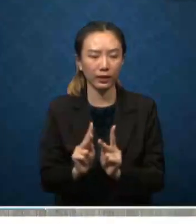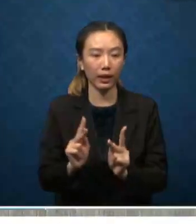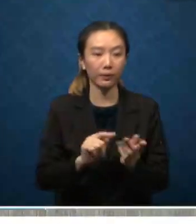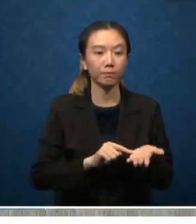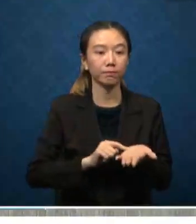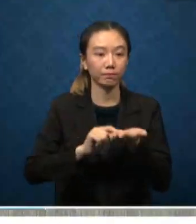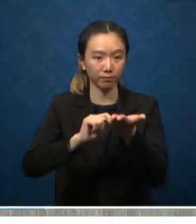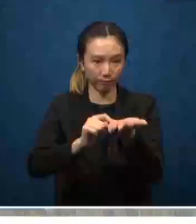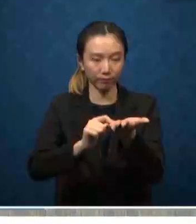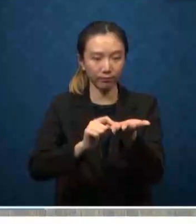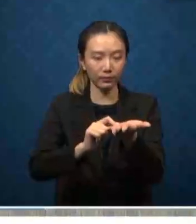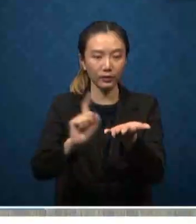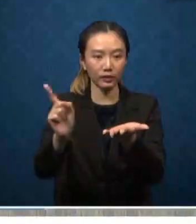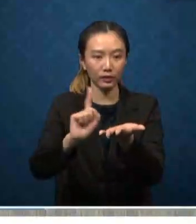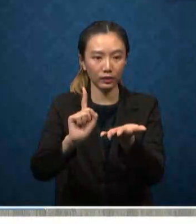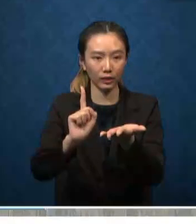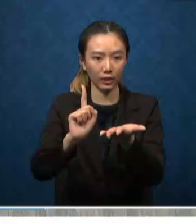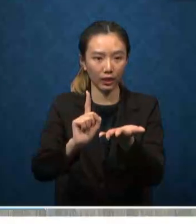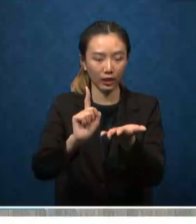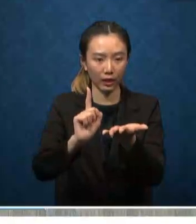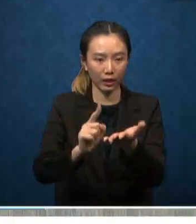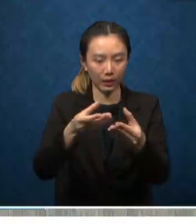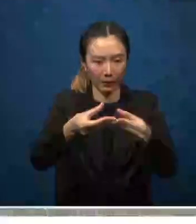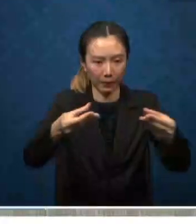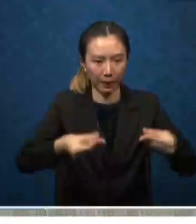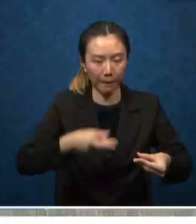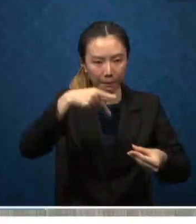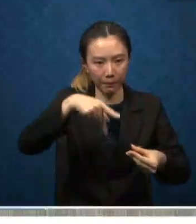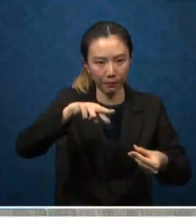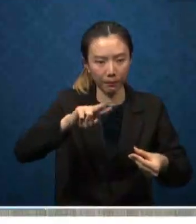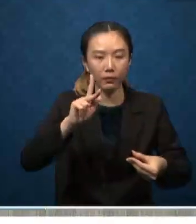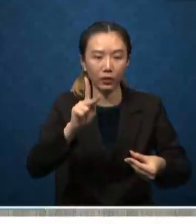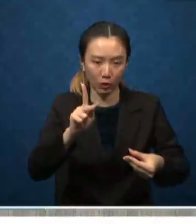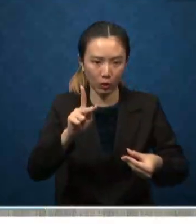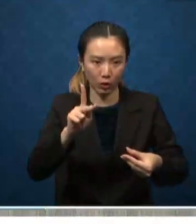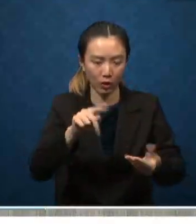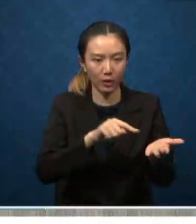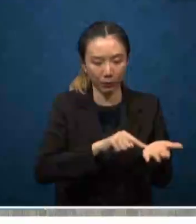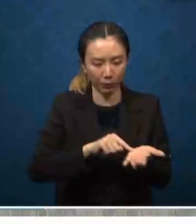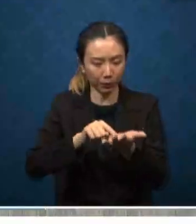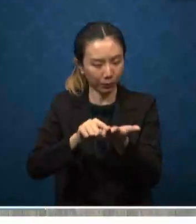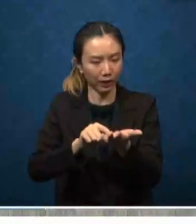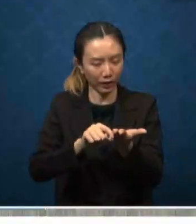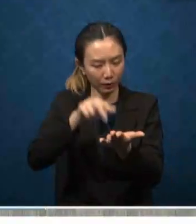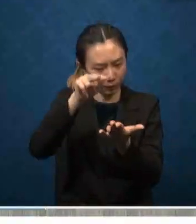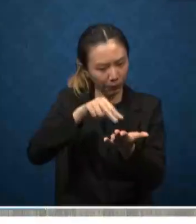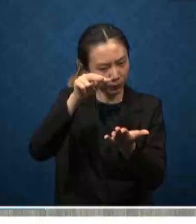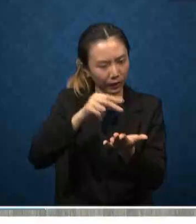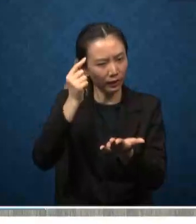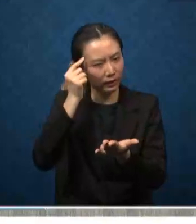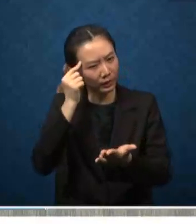อข้อสังเกตเกี่ยวกับพระราชกำหนดฉบับนี้เพื่อเป็นข้อมูลประกอบการพิจารณาของ